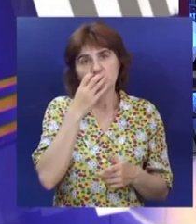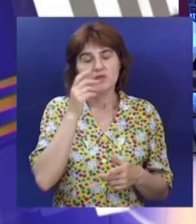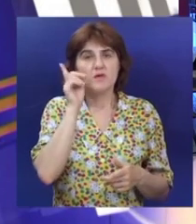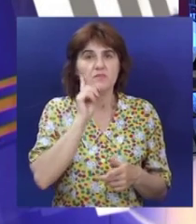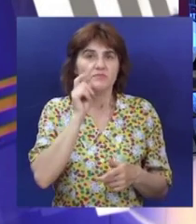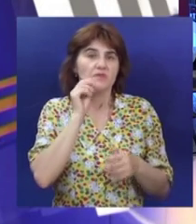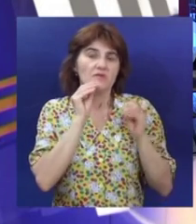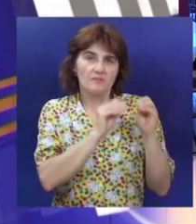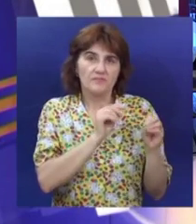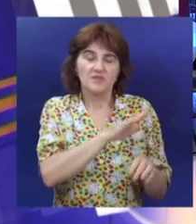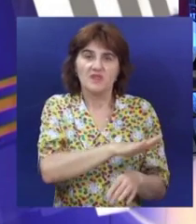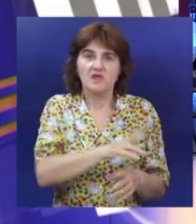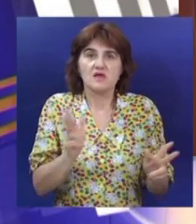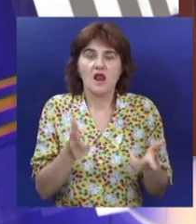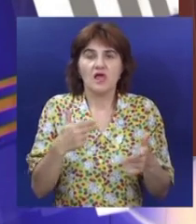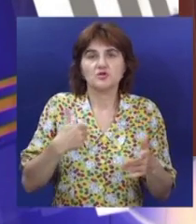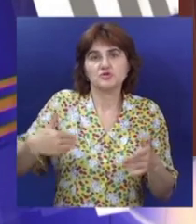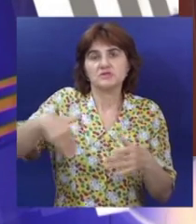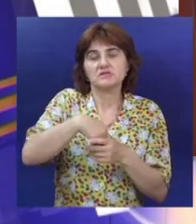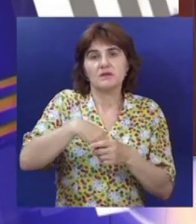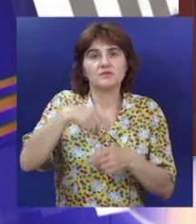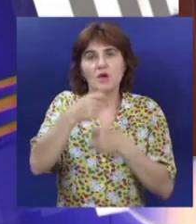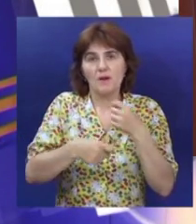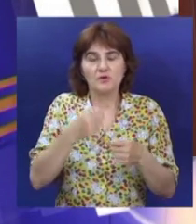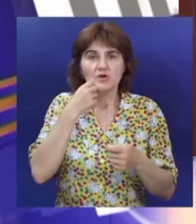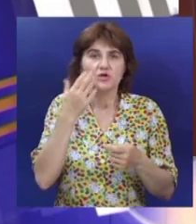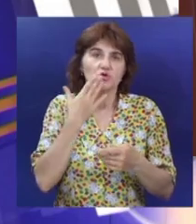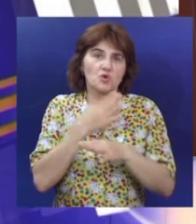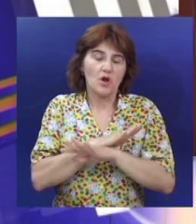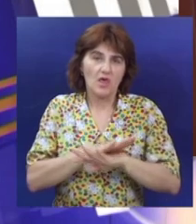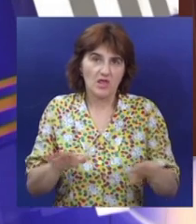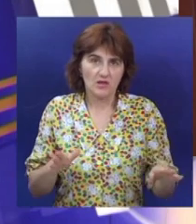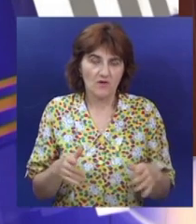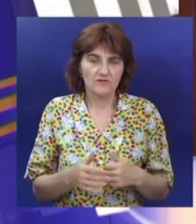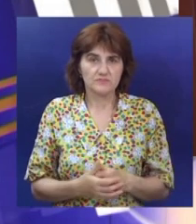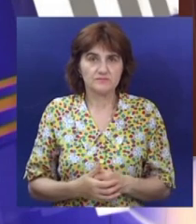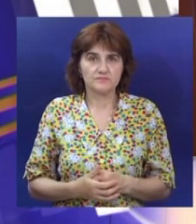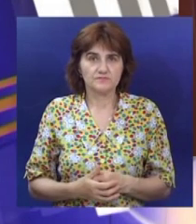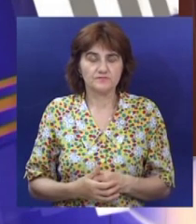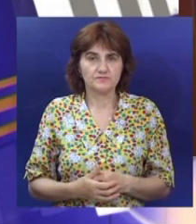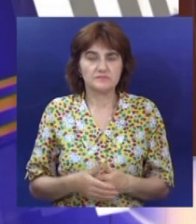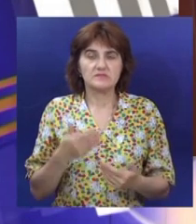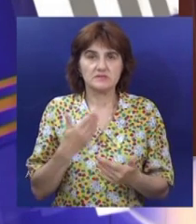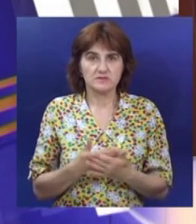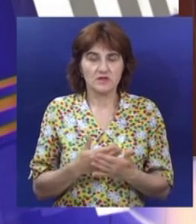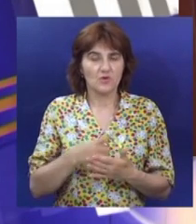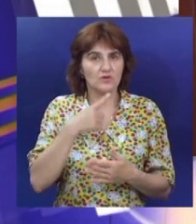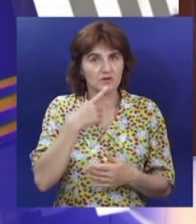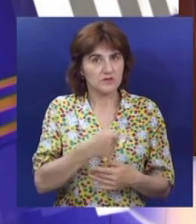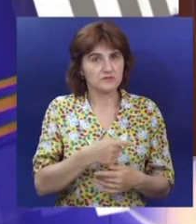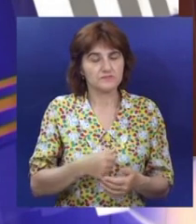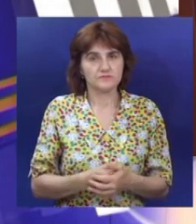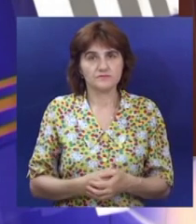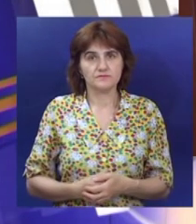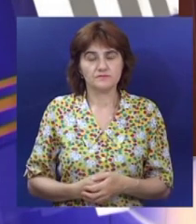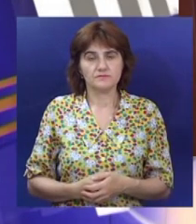objašnjava da su roditelji sigurni da će njihova deca lakše naći posao nakon završenog školovanja sa naučenim zanatom, navode u